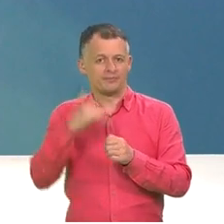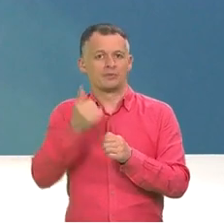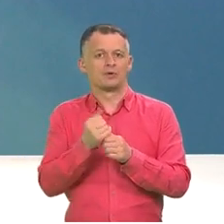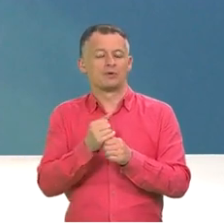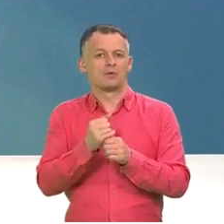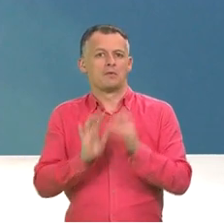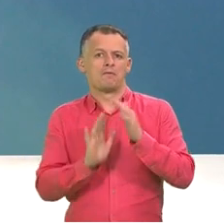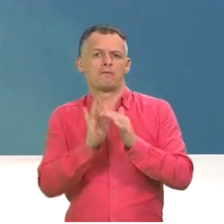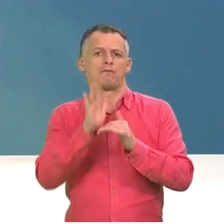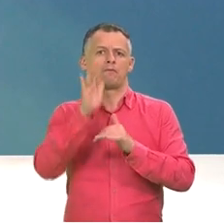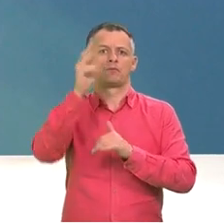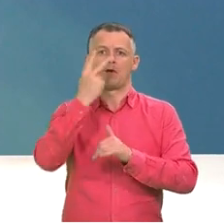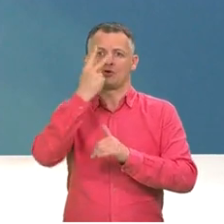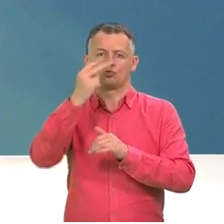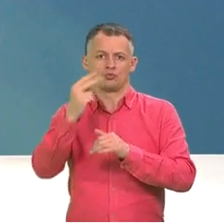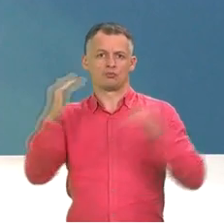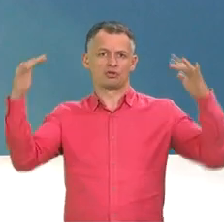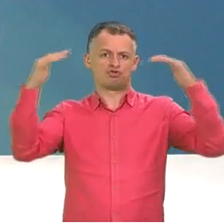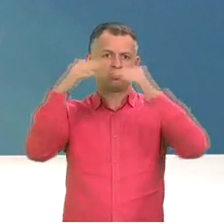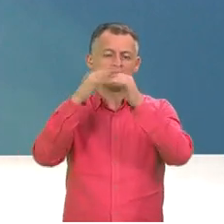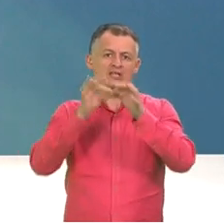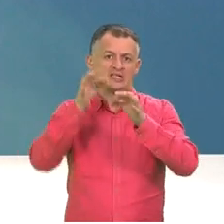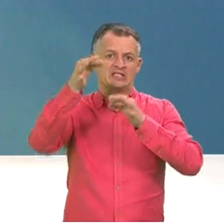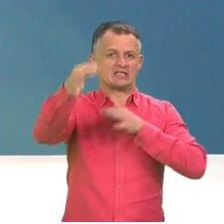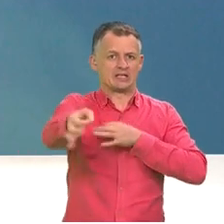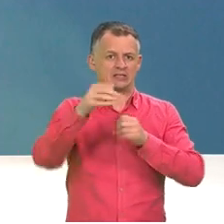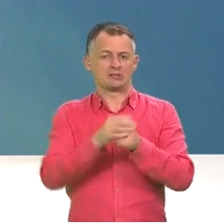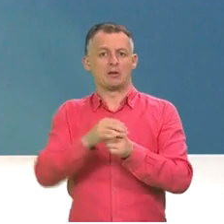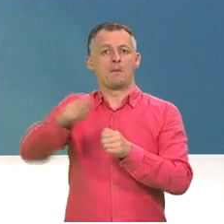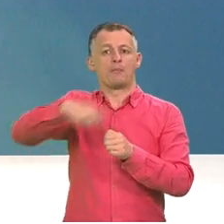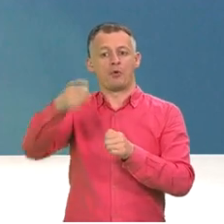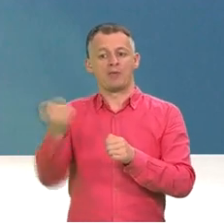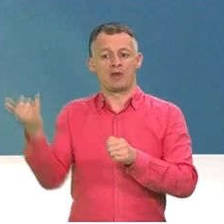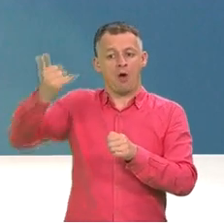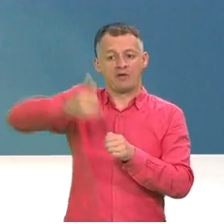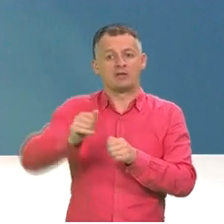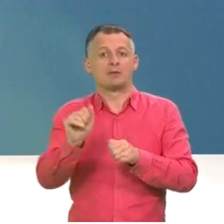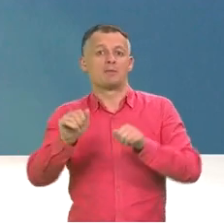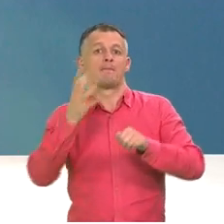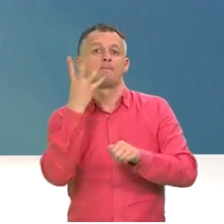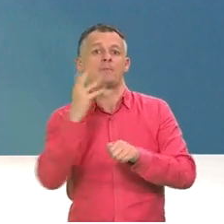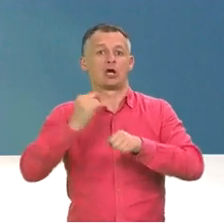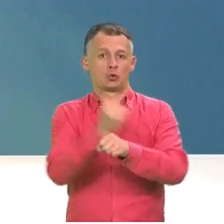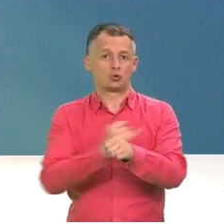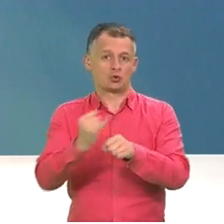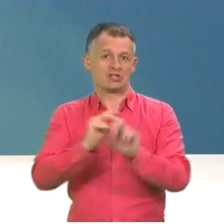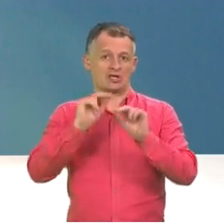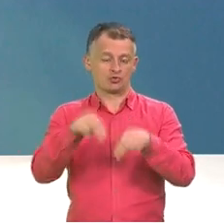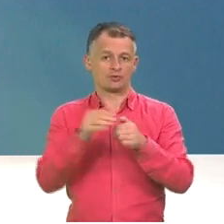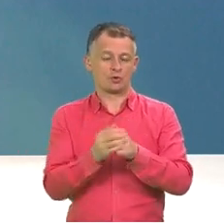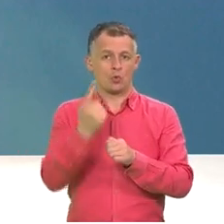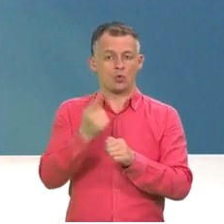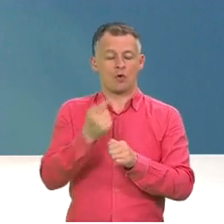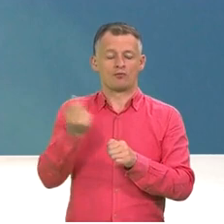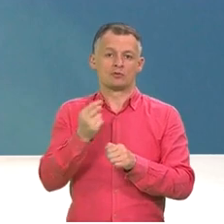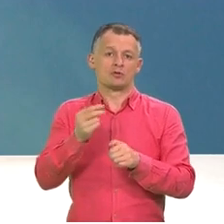fost vizibil de la kilometri distanță. A fost activat planul roșu și pompierii din 4 județe au ajuns acolo urgent. Unul dintre ei a fost rănit. Scenariul